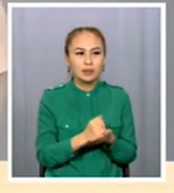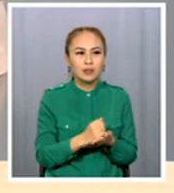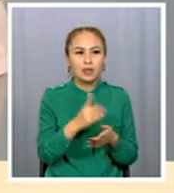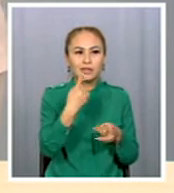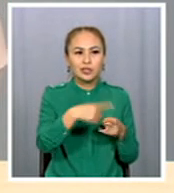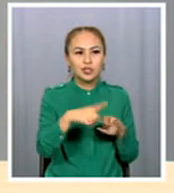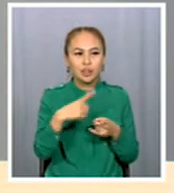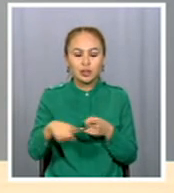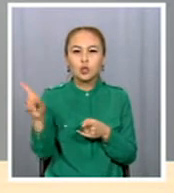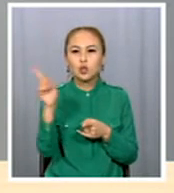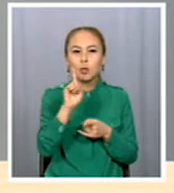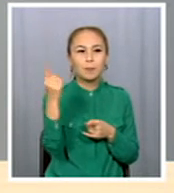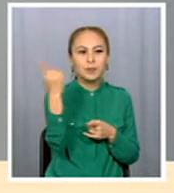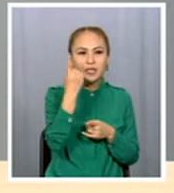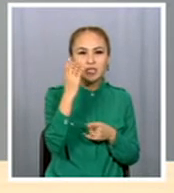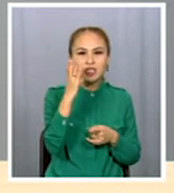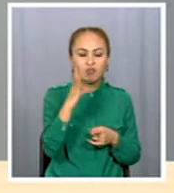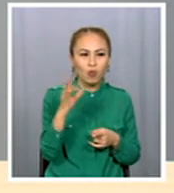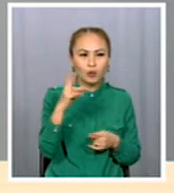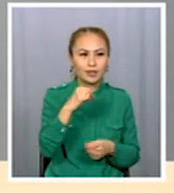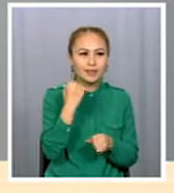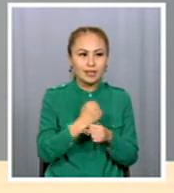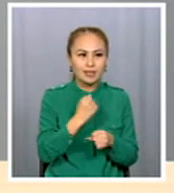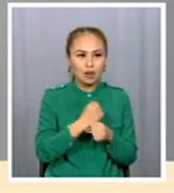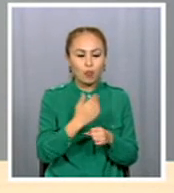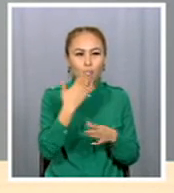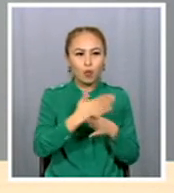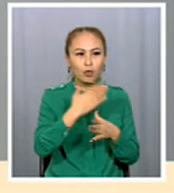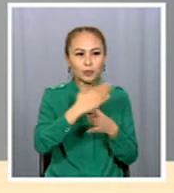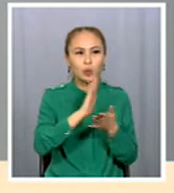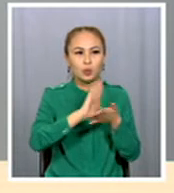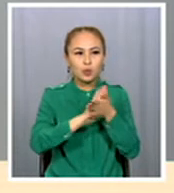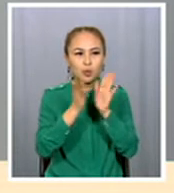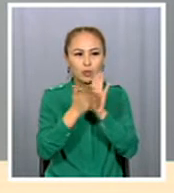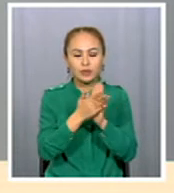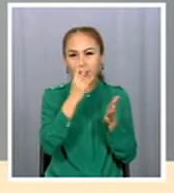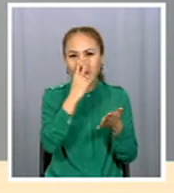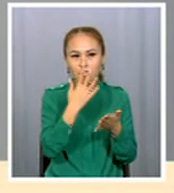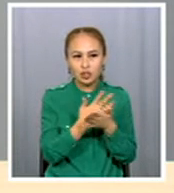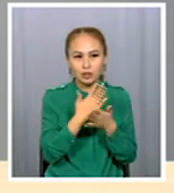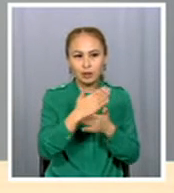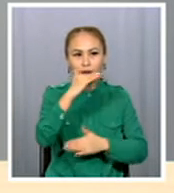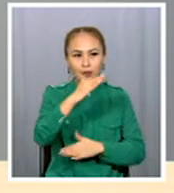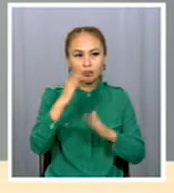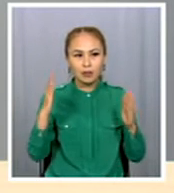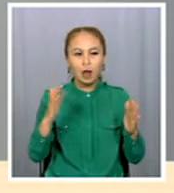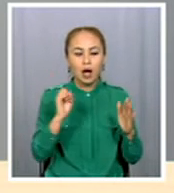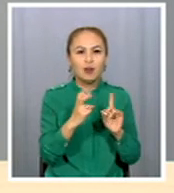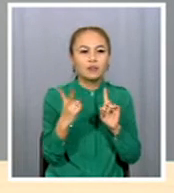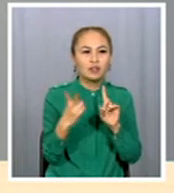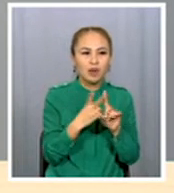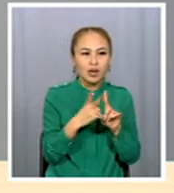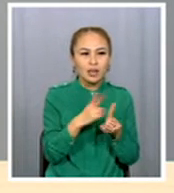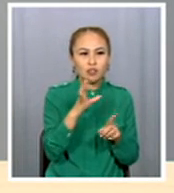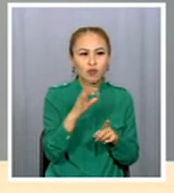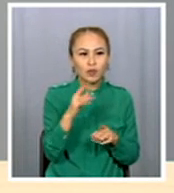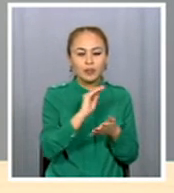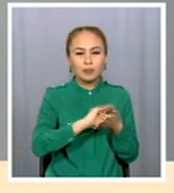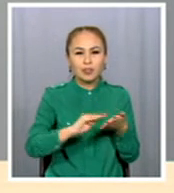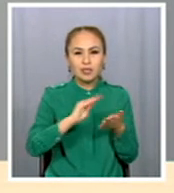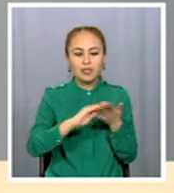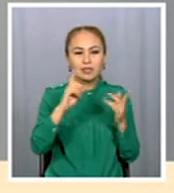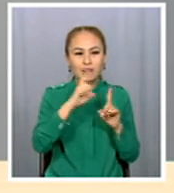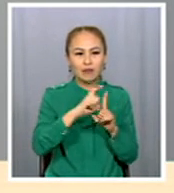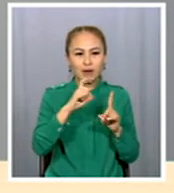что первая сводка составлена с помощью условных обозначений, картинок, а вторая сводка